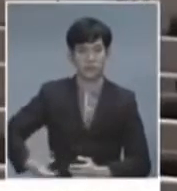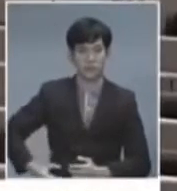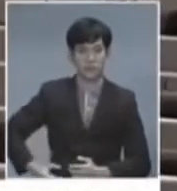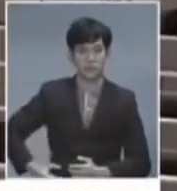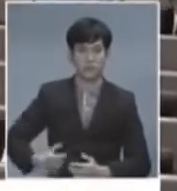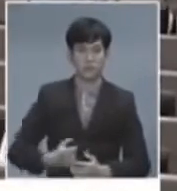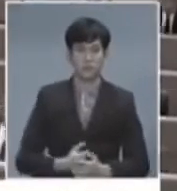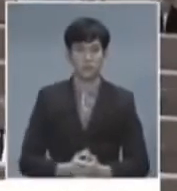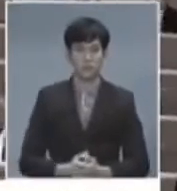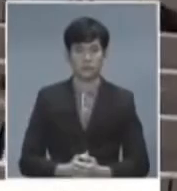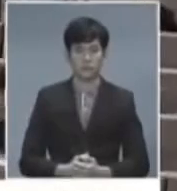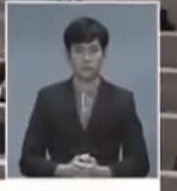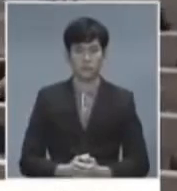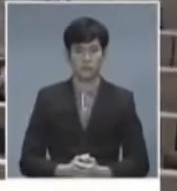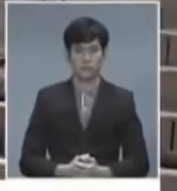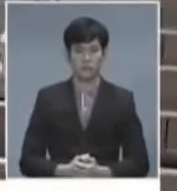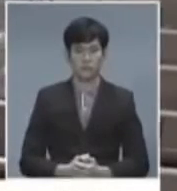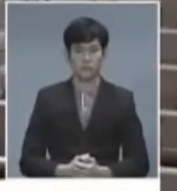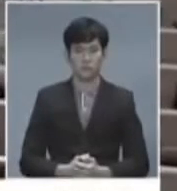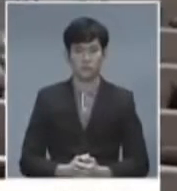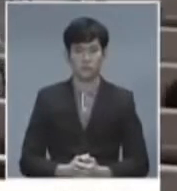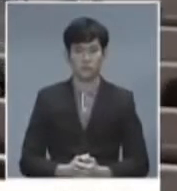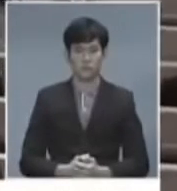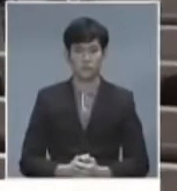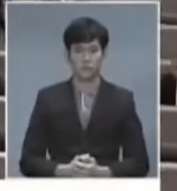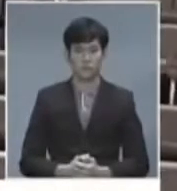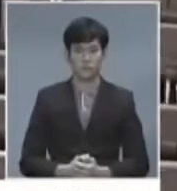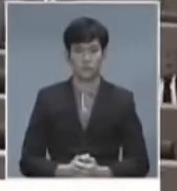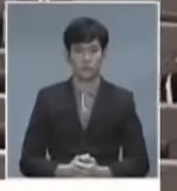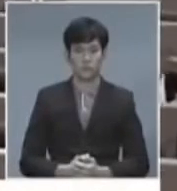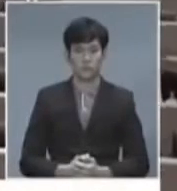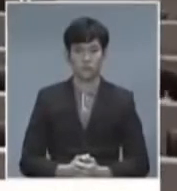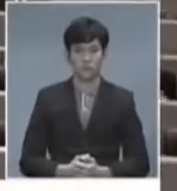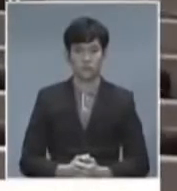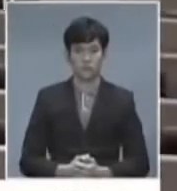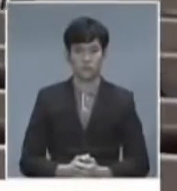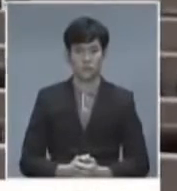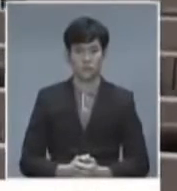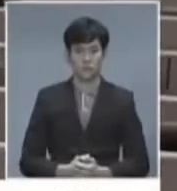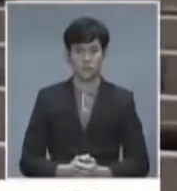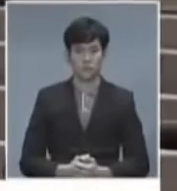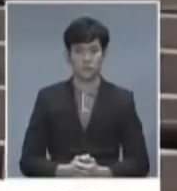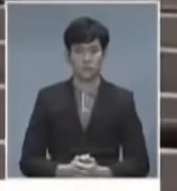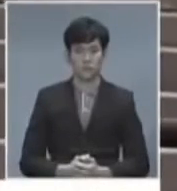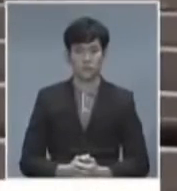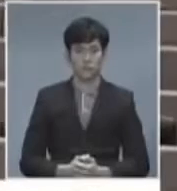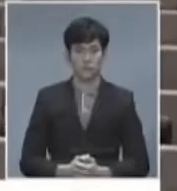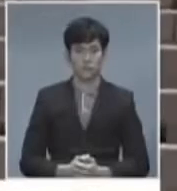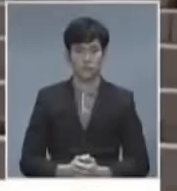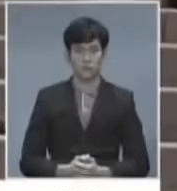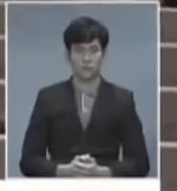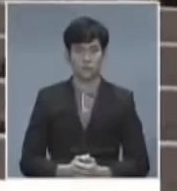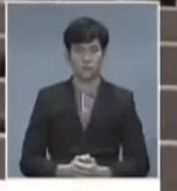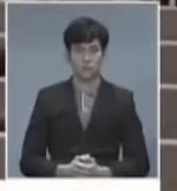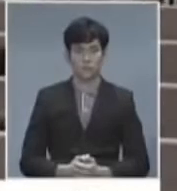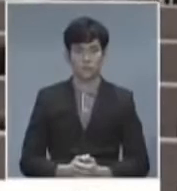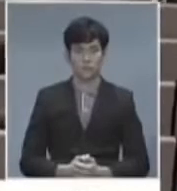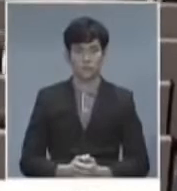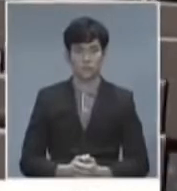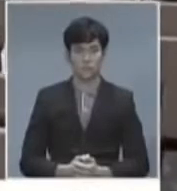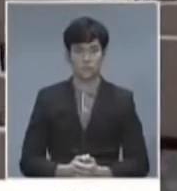ชมหิตลาธิเบศรามาธิบดีจักรีนฤบดินทรสยามมินทรา